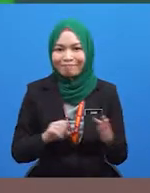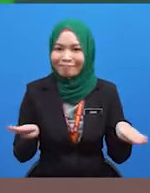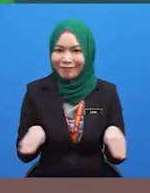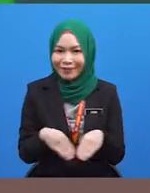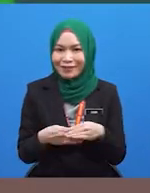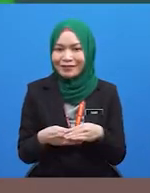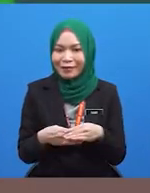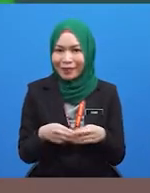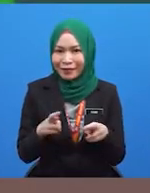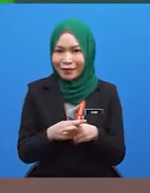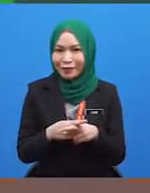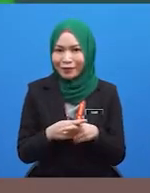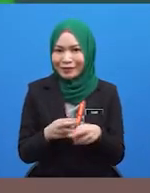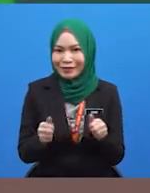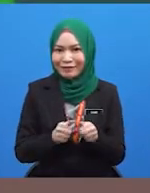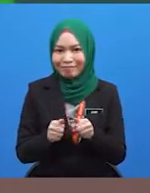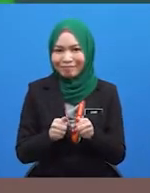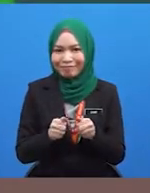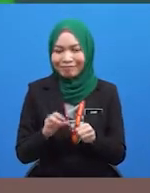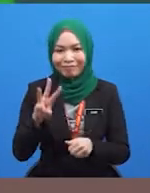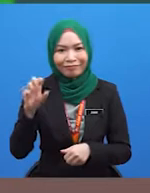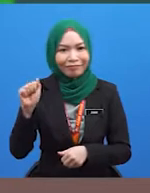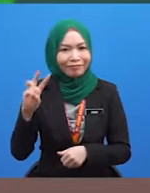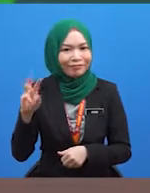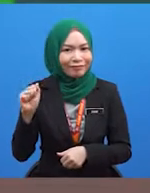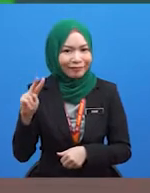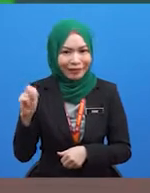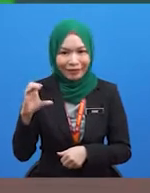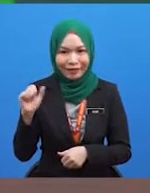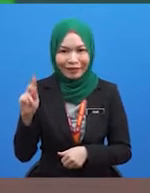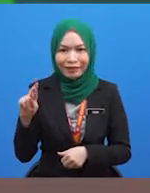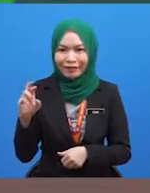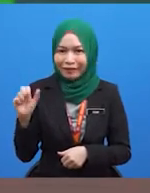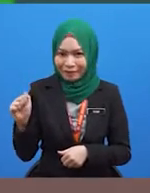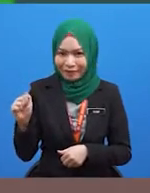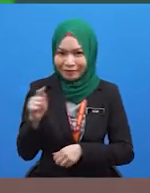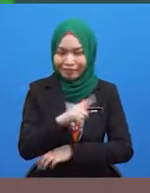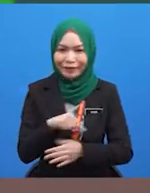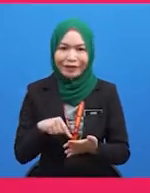Sebagai refleksi aktiviti wawancara tentang idea perniagaan ini,